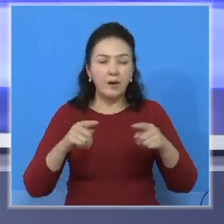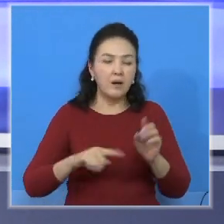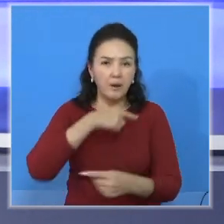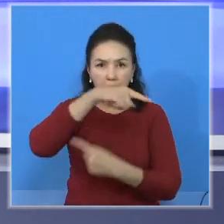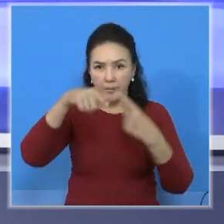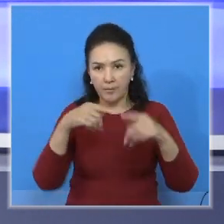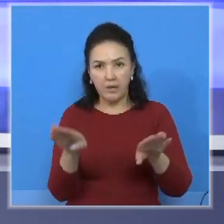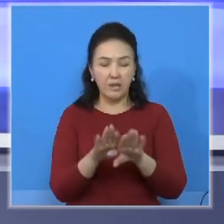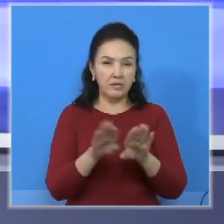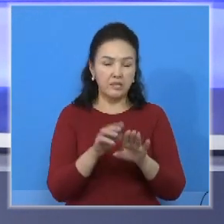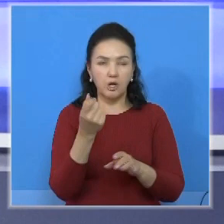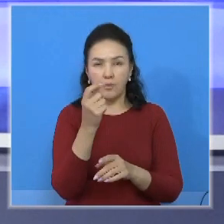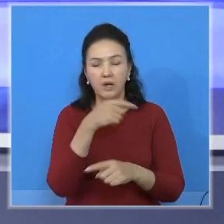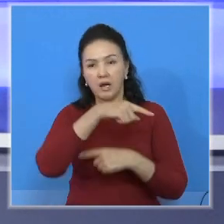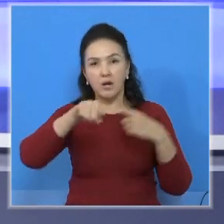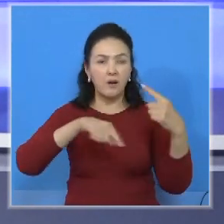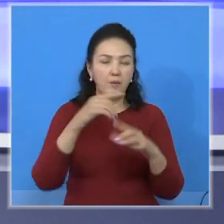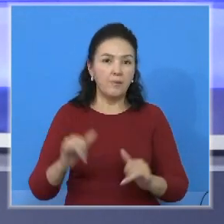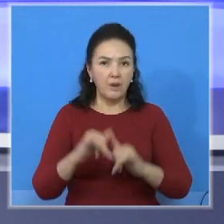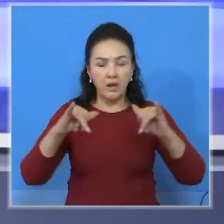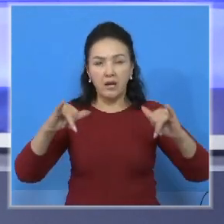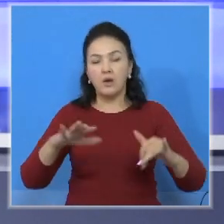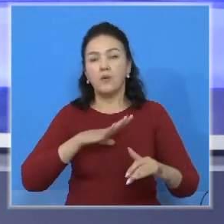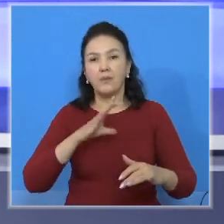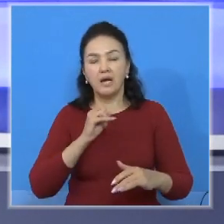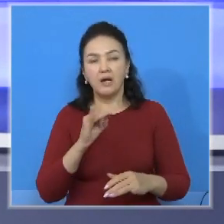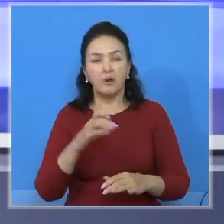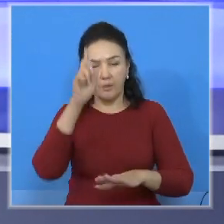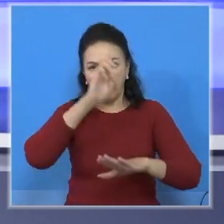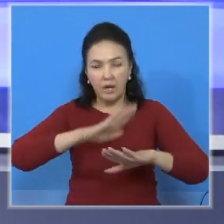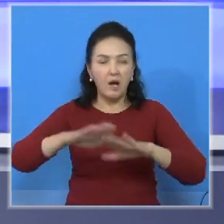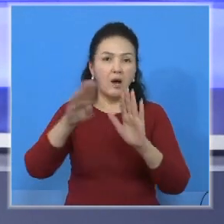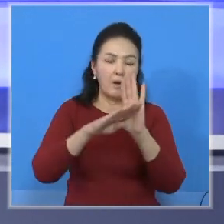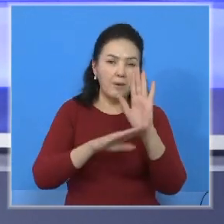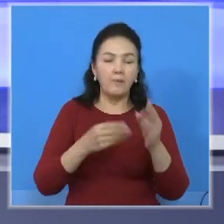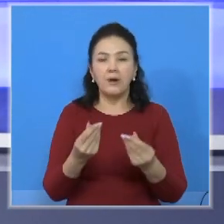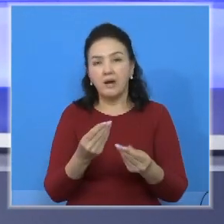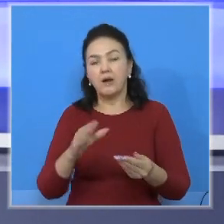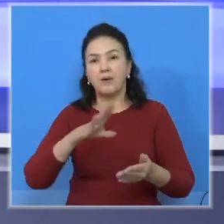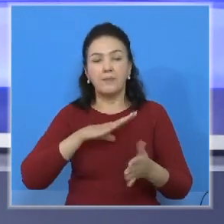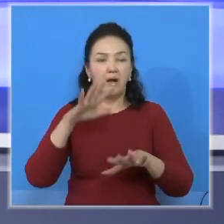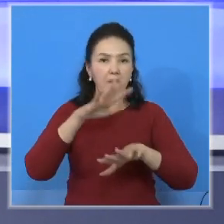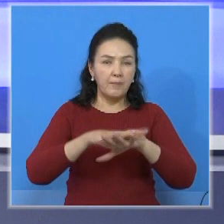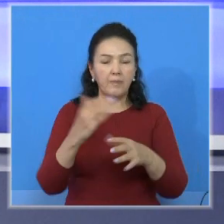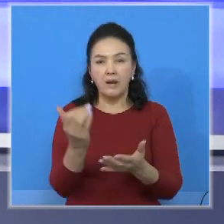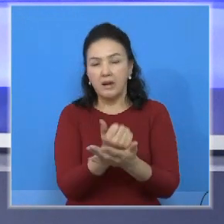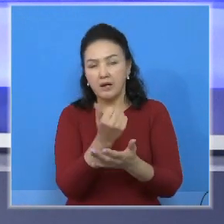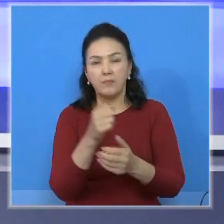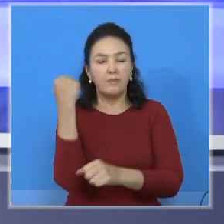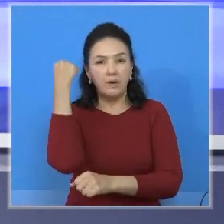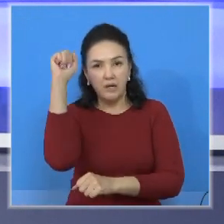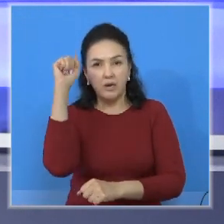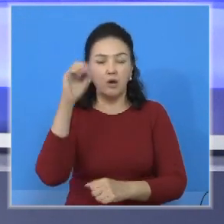бизнес, сондай-ақ шағын және орта бизнесті дамытуды ынталандыратын мемлекеттік жобаларды қаржыландырды. Банктің табысы мен